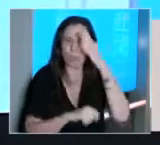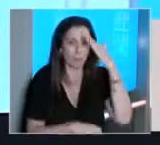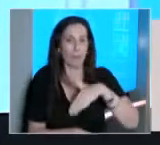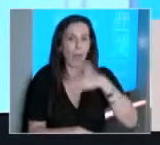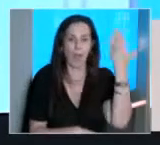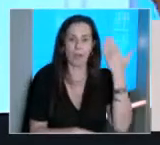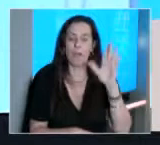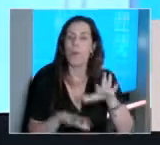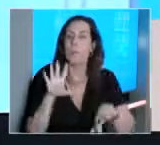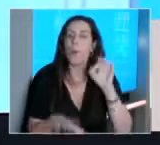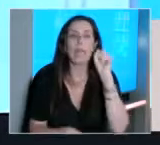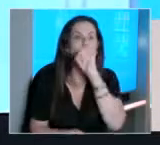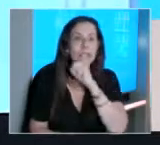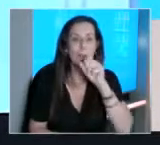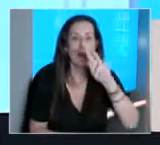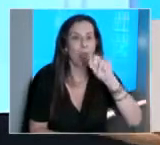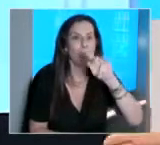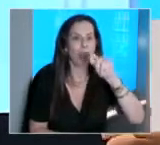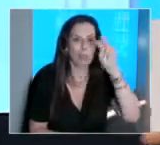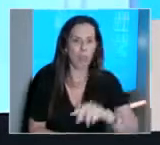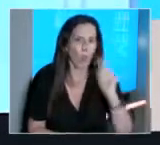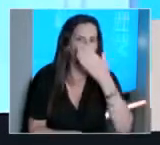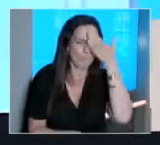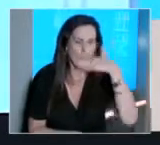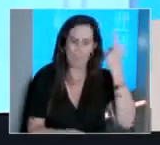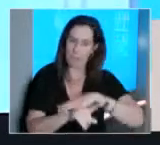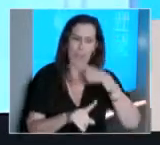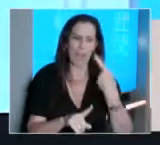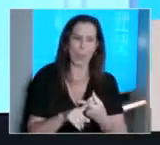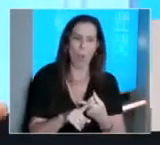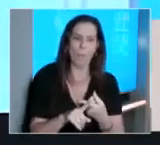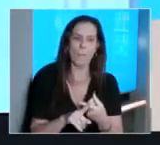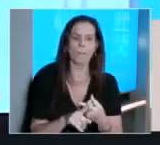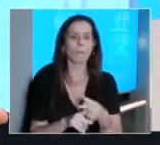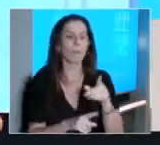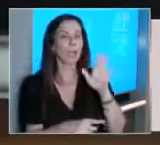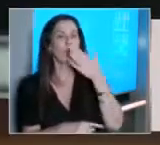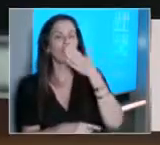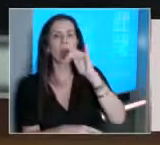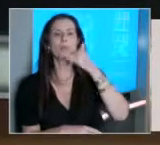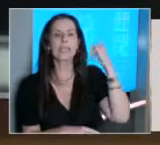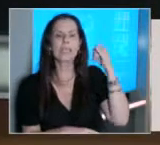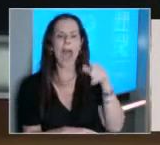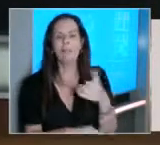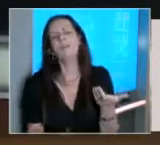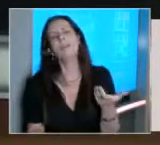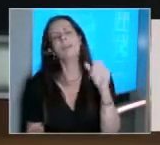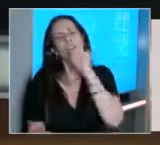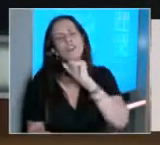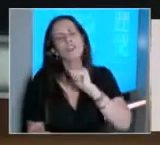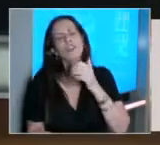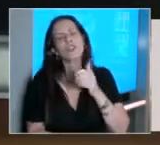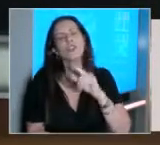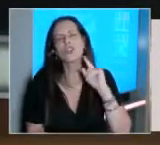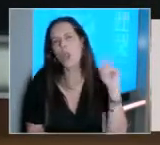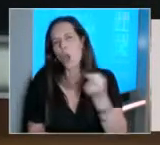בשולי נתן, הפכה את שולי נתן לשם שכל בית בישראל מכיר עד היום אולי. אני חושבת גם שירושלים של זהב הפך להיות השיר הישראלי הכי מוכר, לא רק